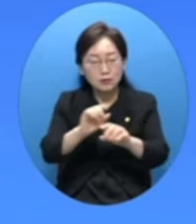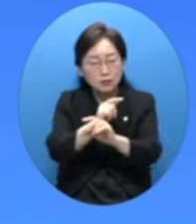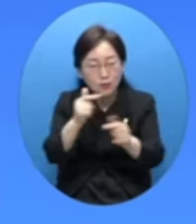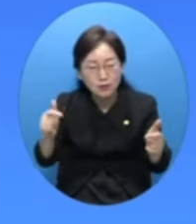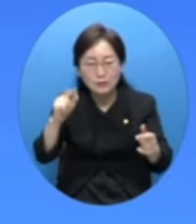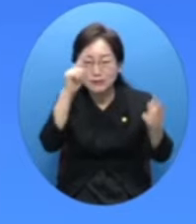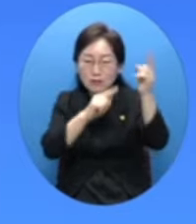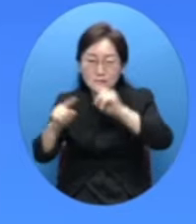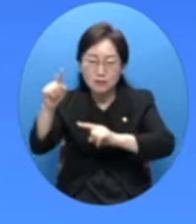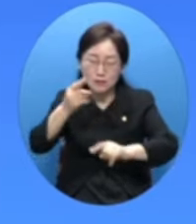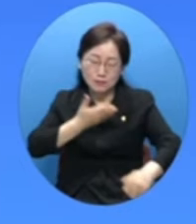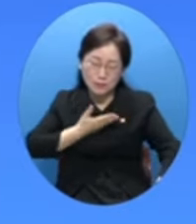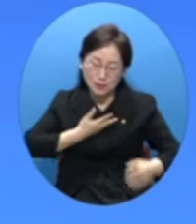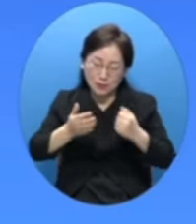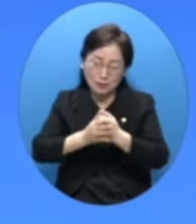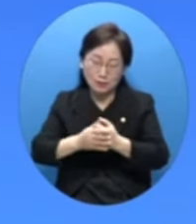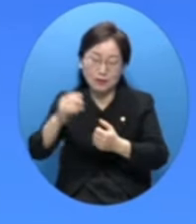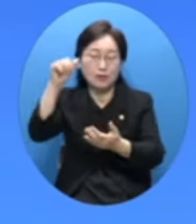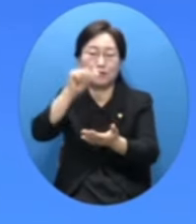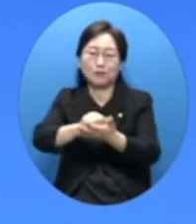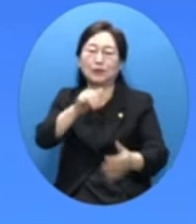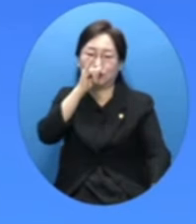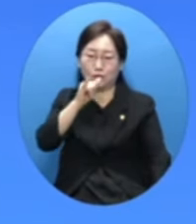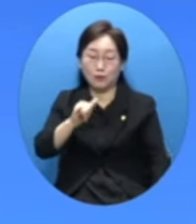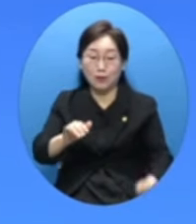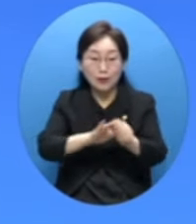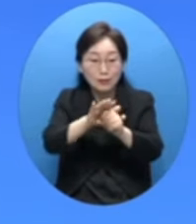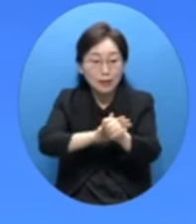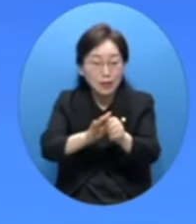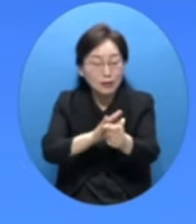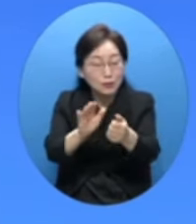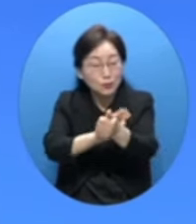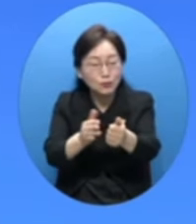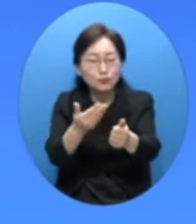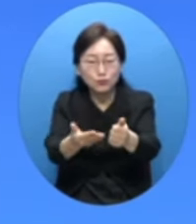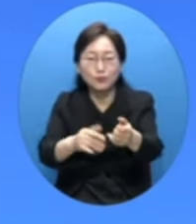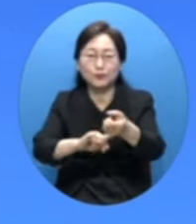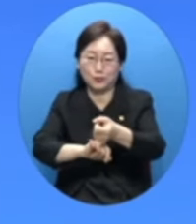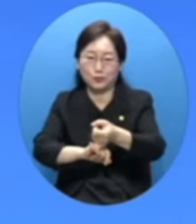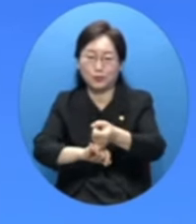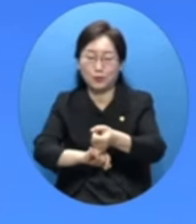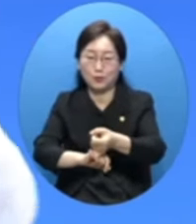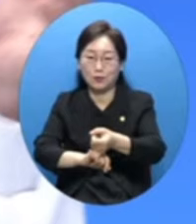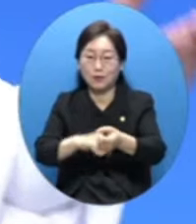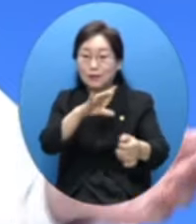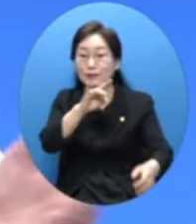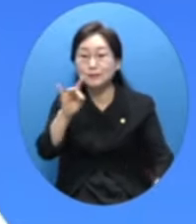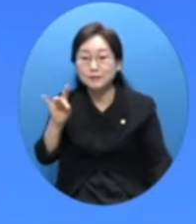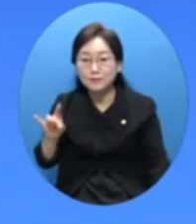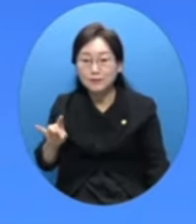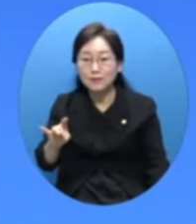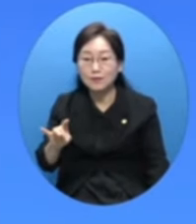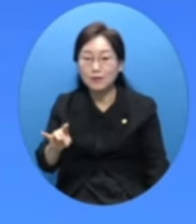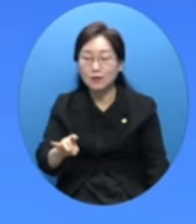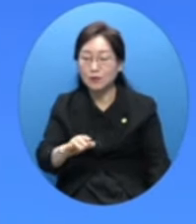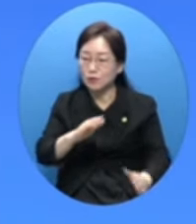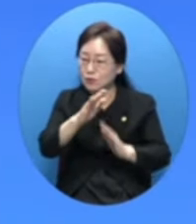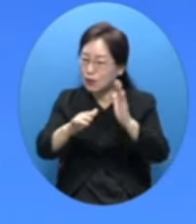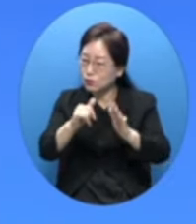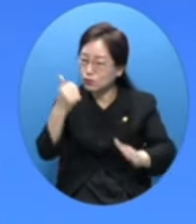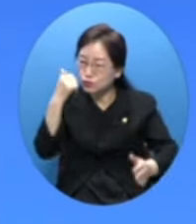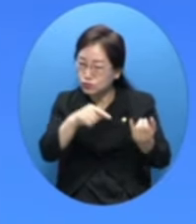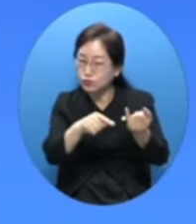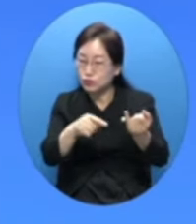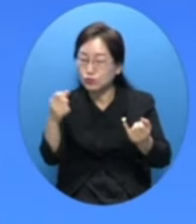있는 사람이 얼마나 많은지 모릅니다. 우리 그들의 사랑의 손을 펼쳐야 되는 것입니다. 때때로 그것이 우리 가족일 수가 있습니다.